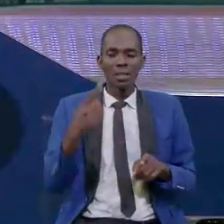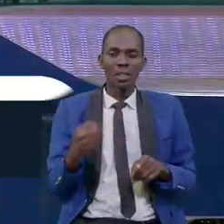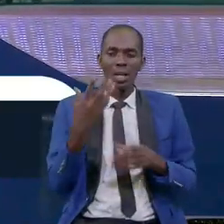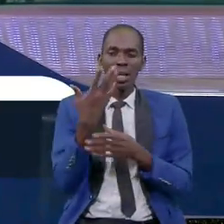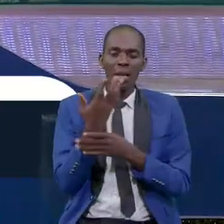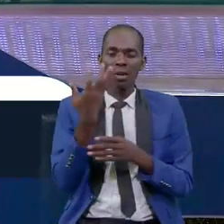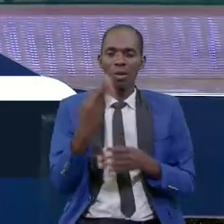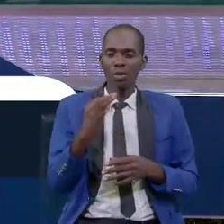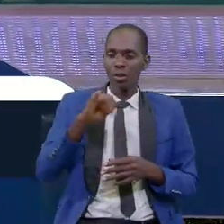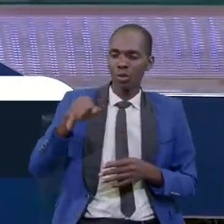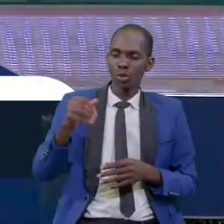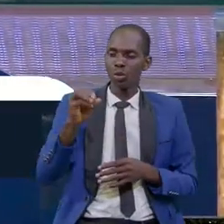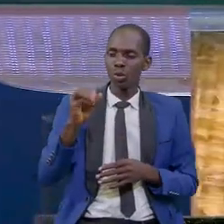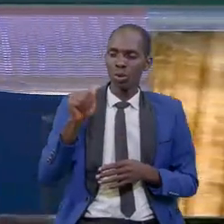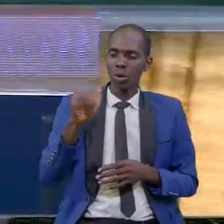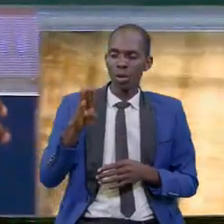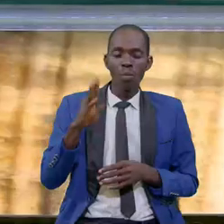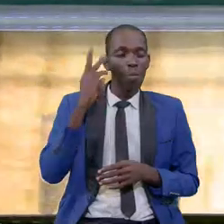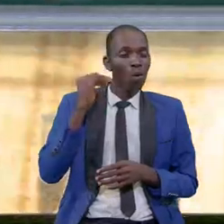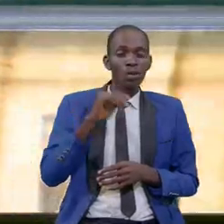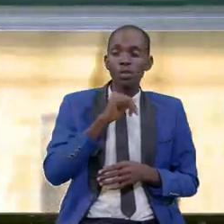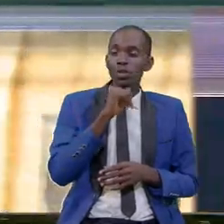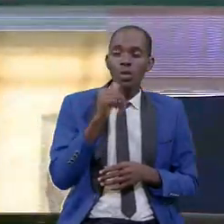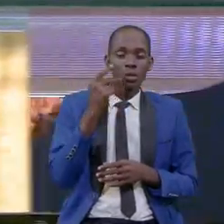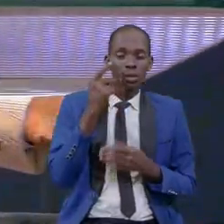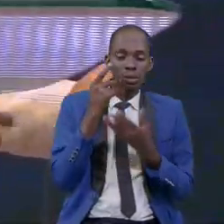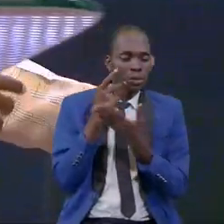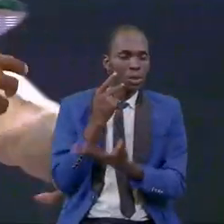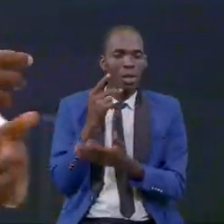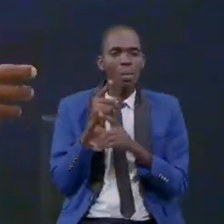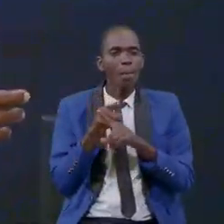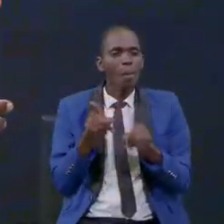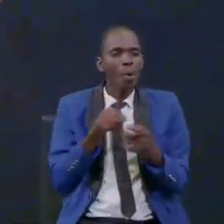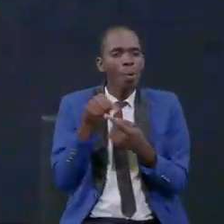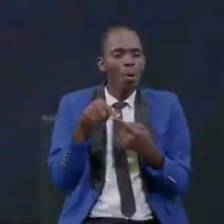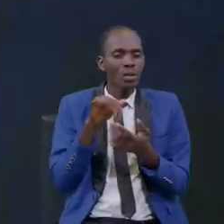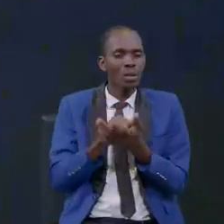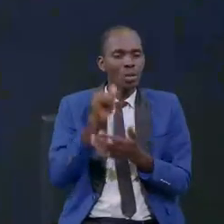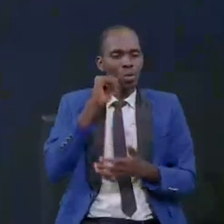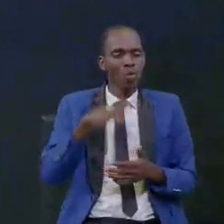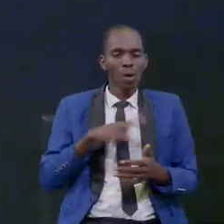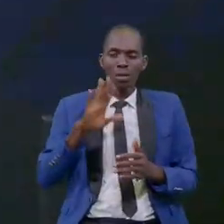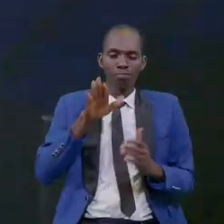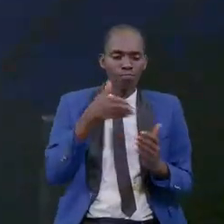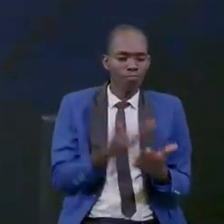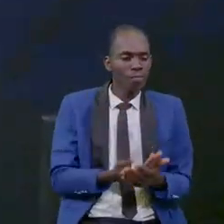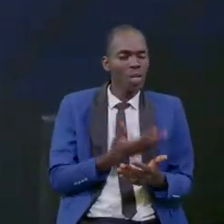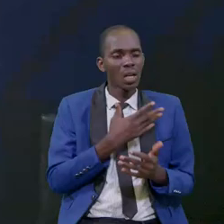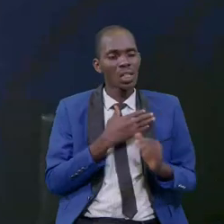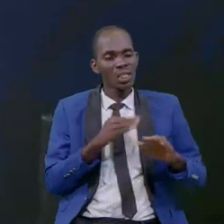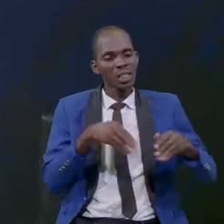de Joab n'était pas vue, c'était caché. Mais lorsque la femme est allée